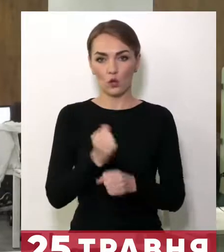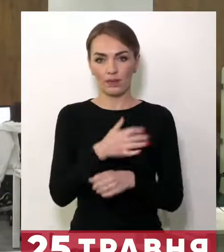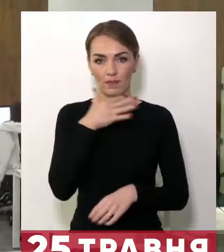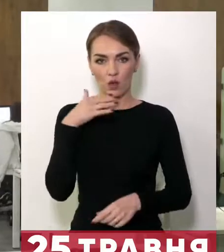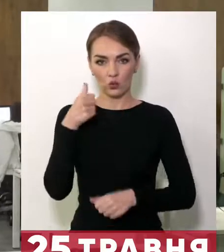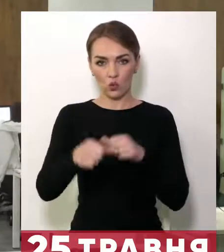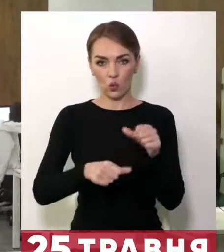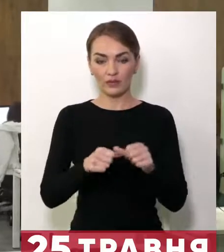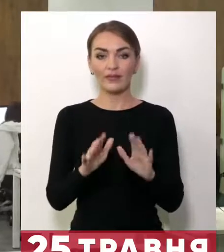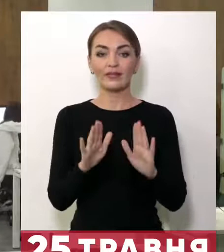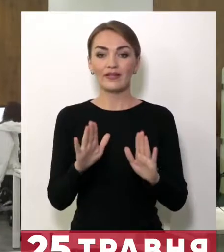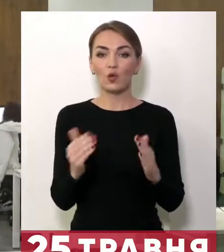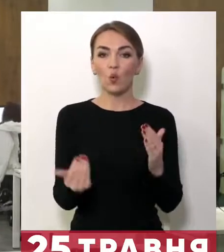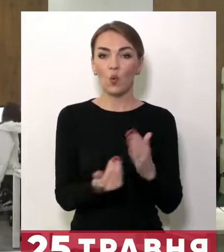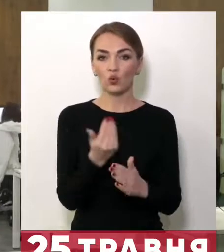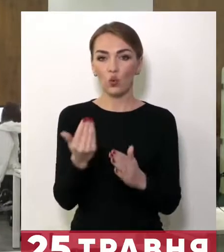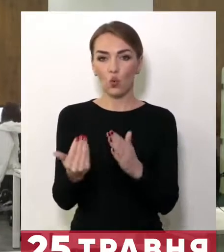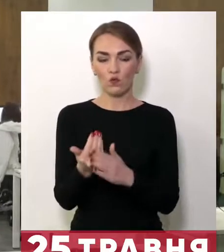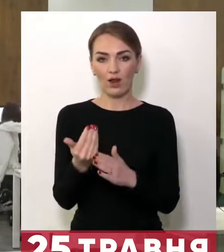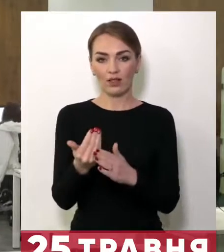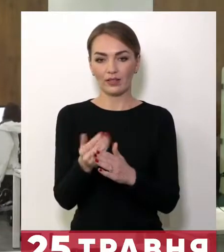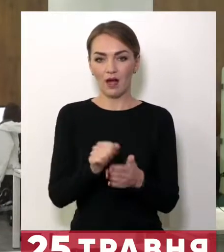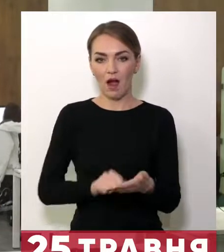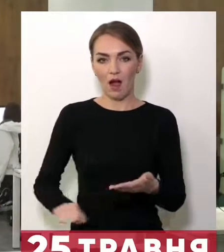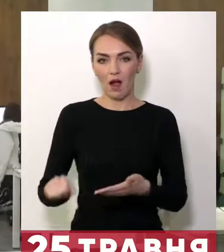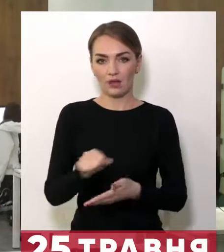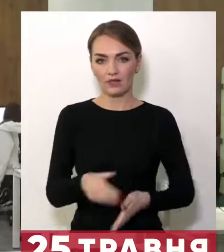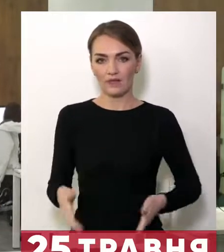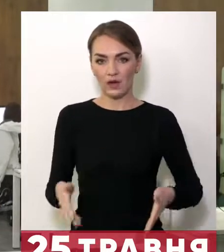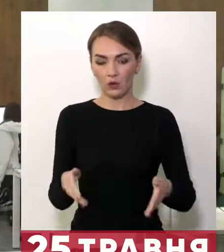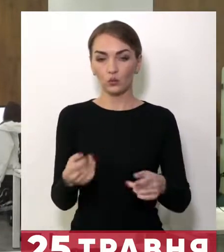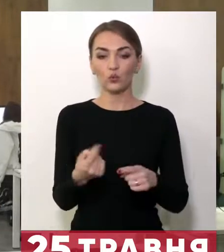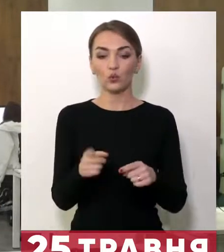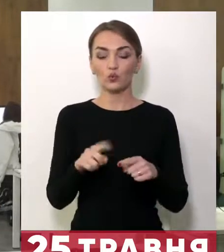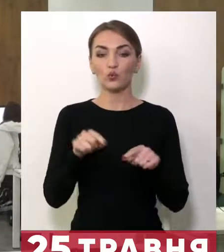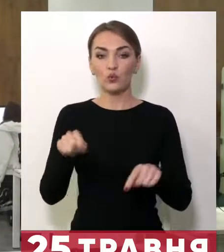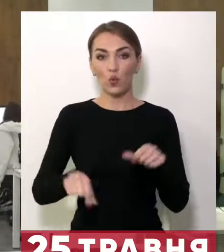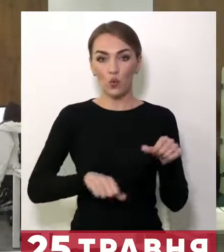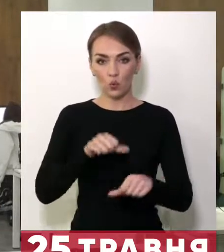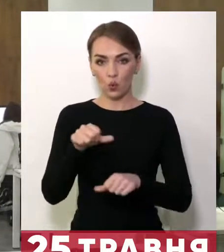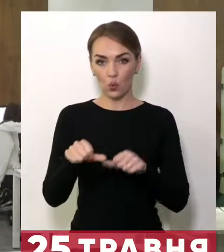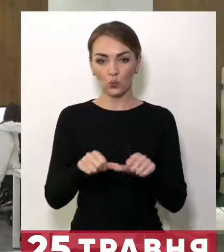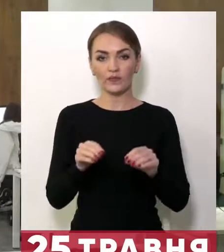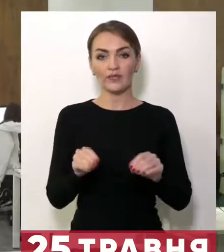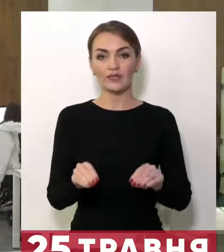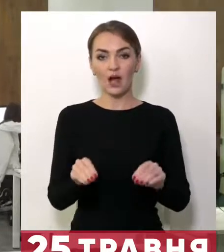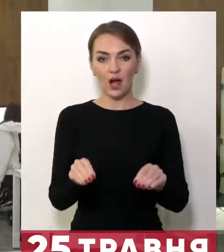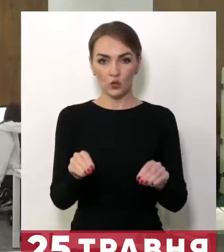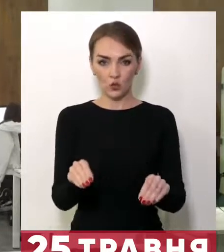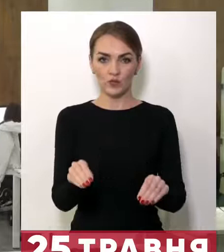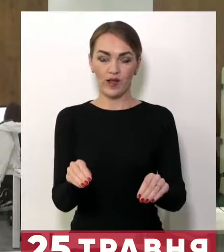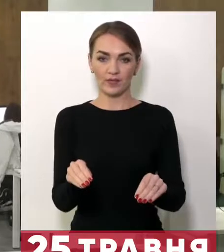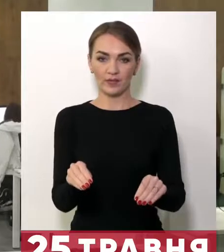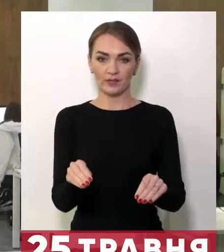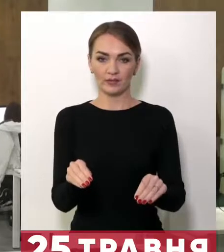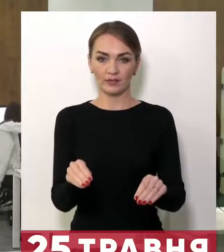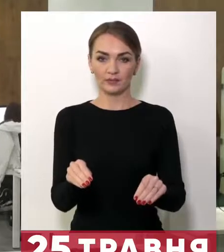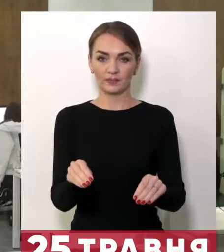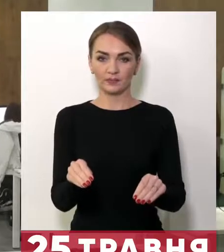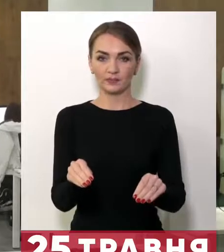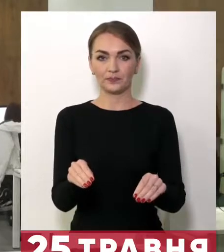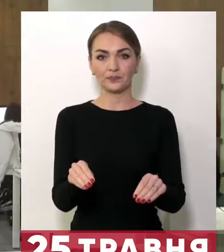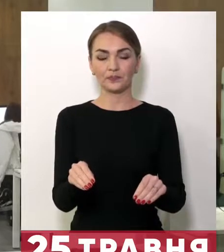тільки оновлювали асфальт. Тому цього року висаджували